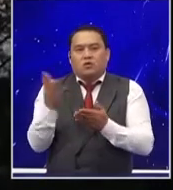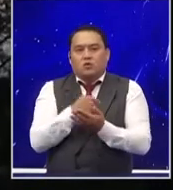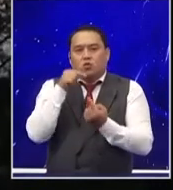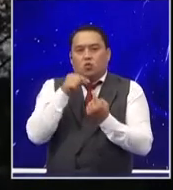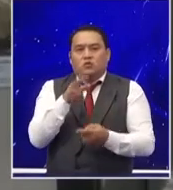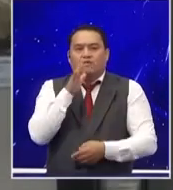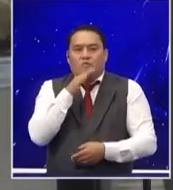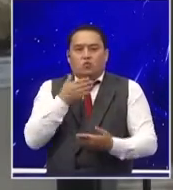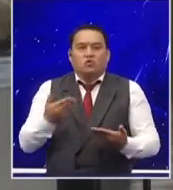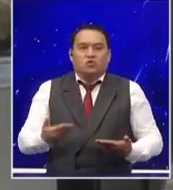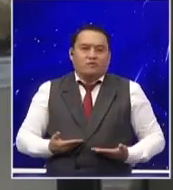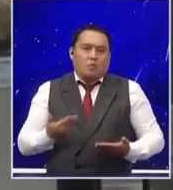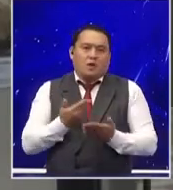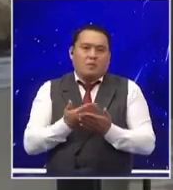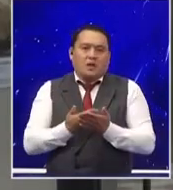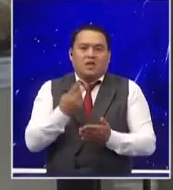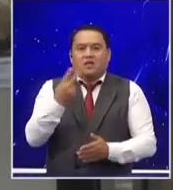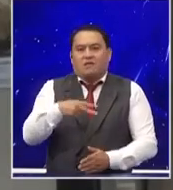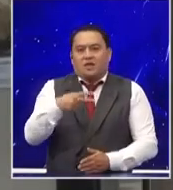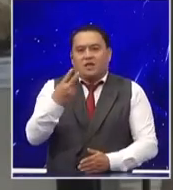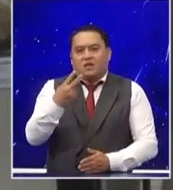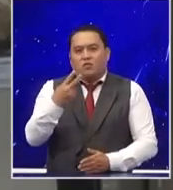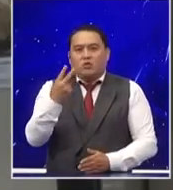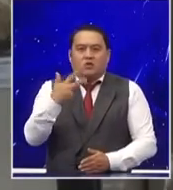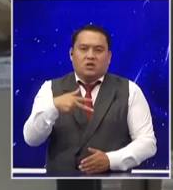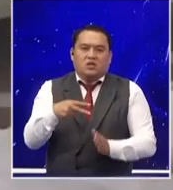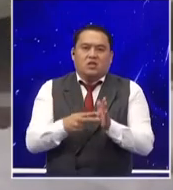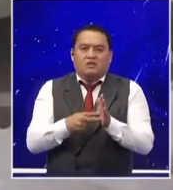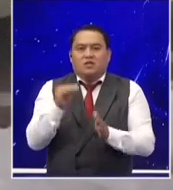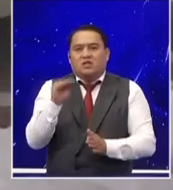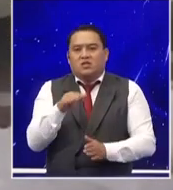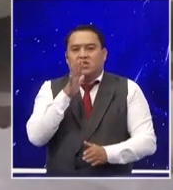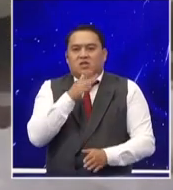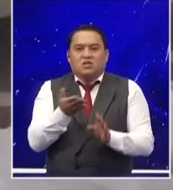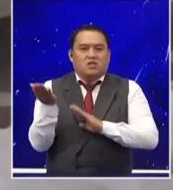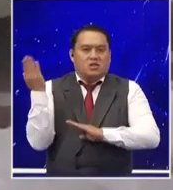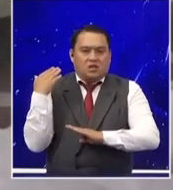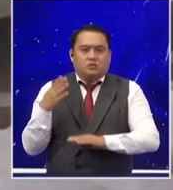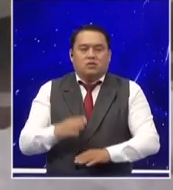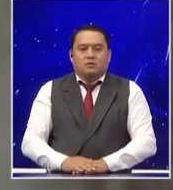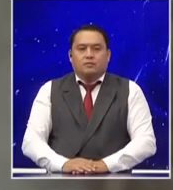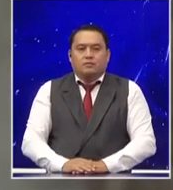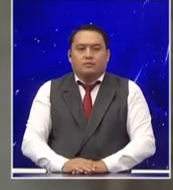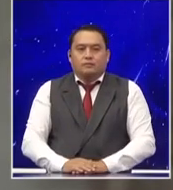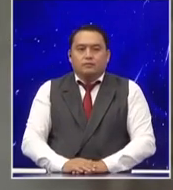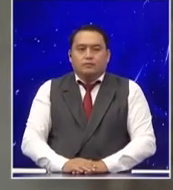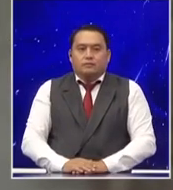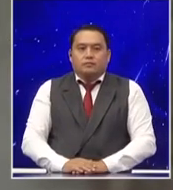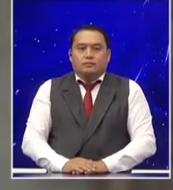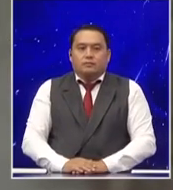точно возраст животного полагается что он жил от 22 до тридцати девяти с половиной тысячи лет тому назад